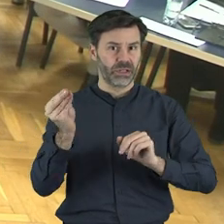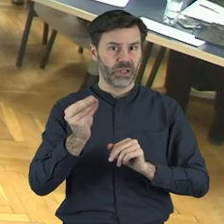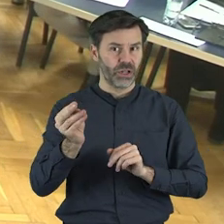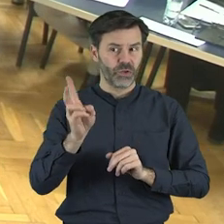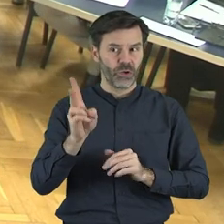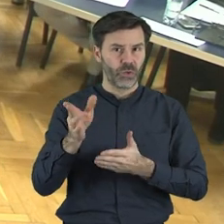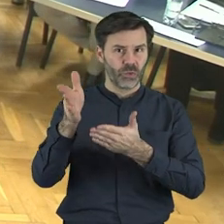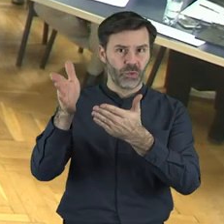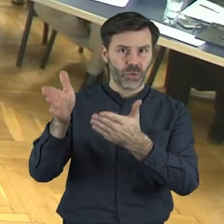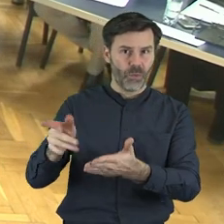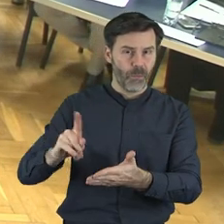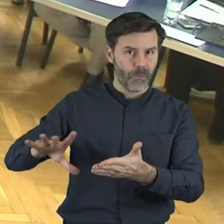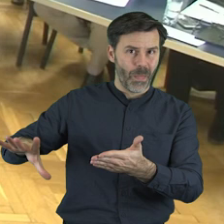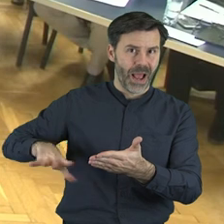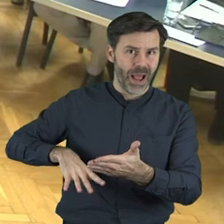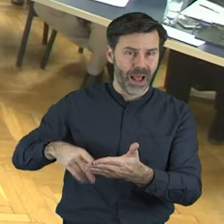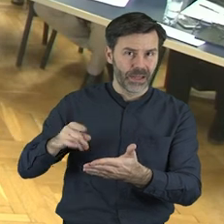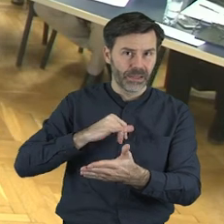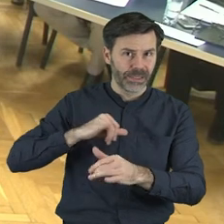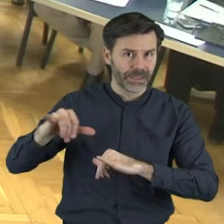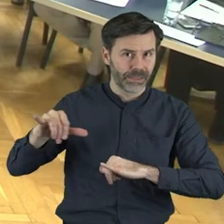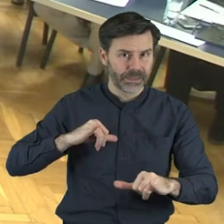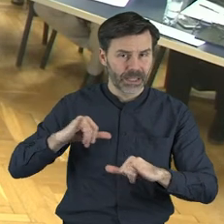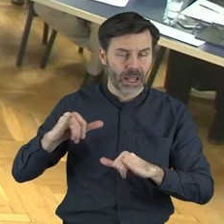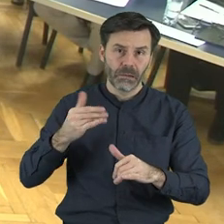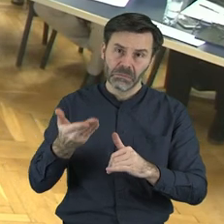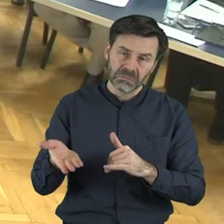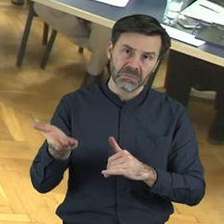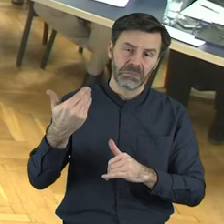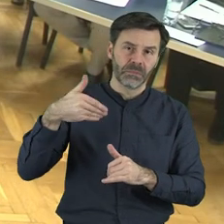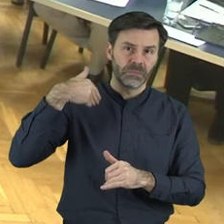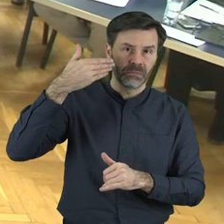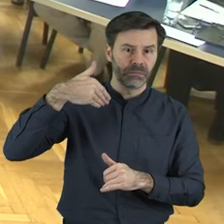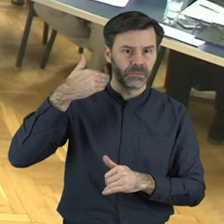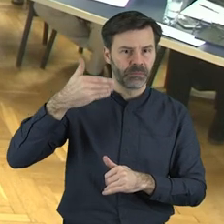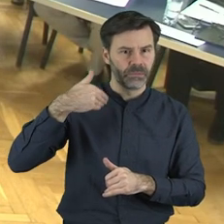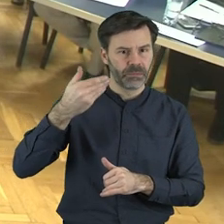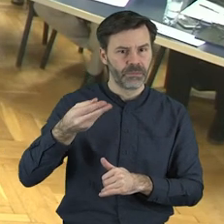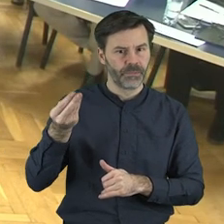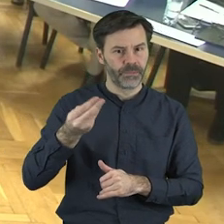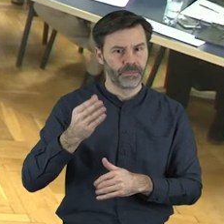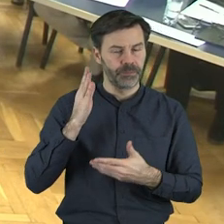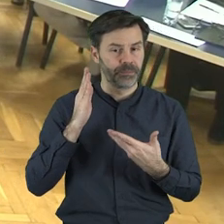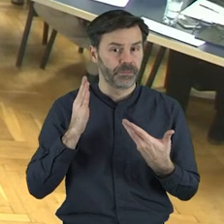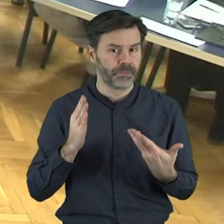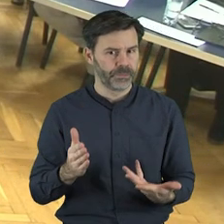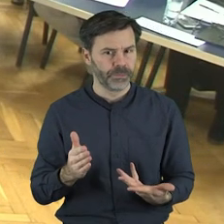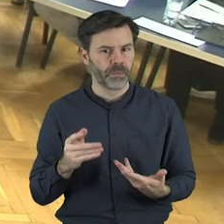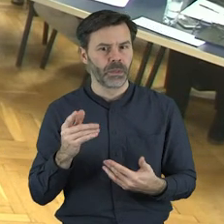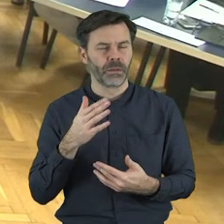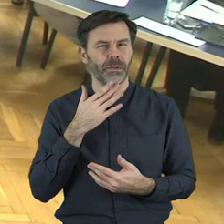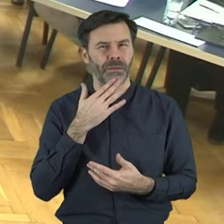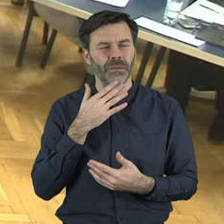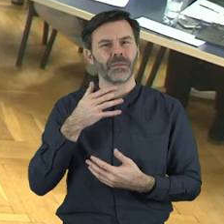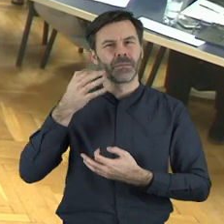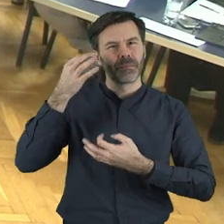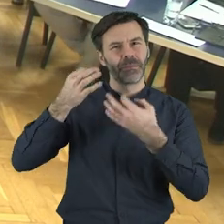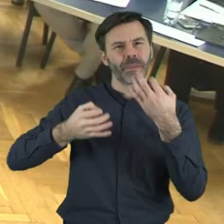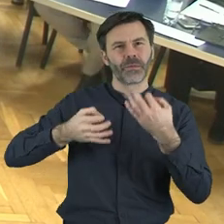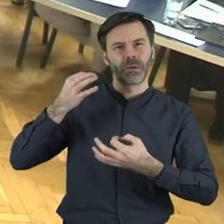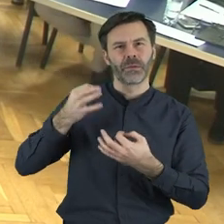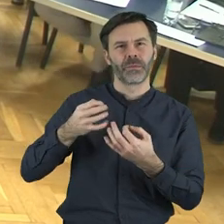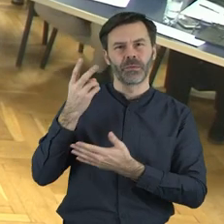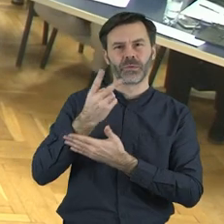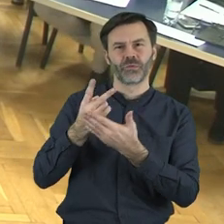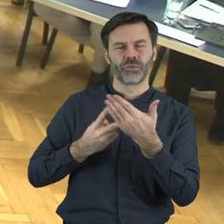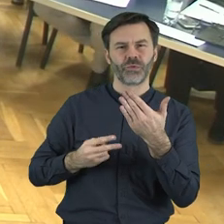tych wątpliwości, które zostały zaprezentowane przez przewodniczącego Bugajskiego, który odczytał bardzo długie, ale rzeczowe,